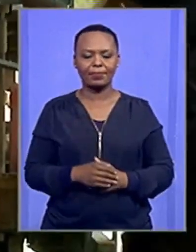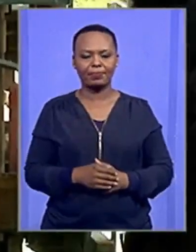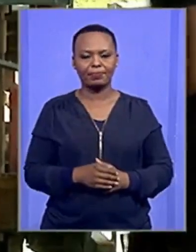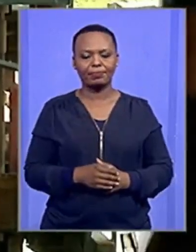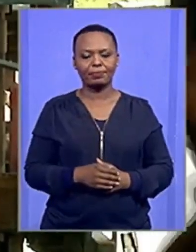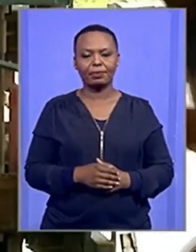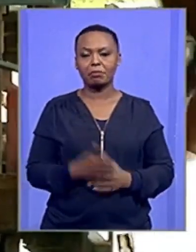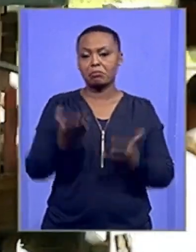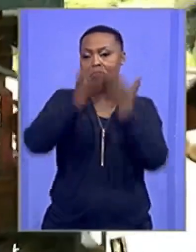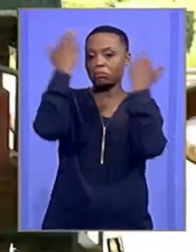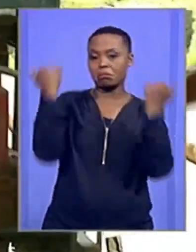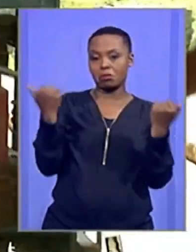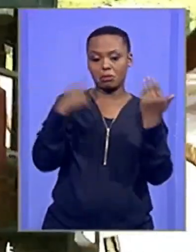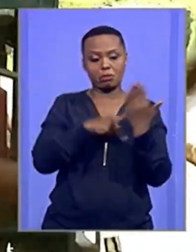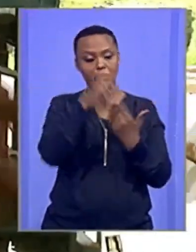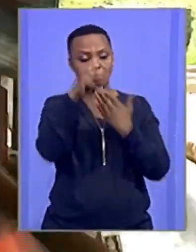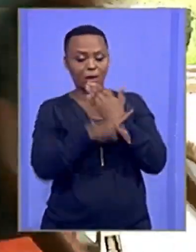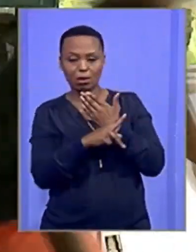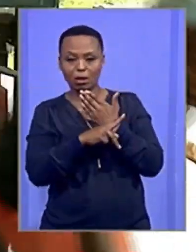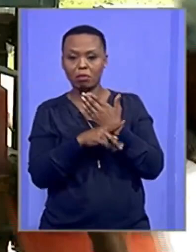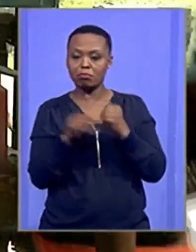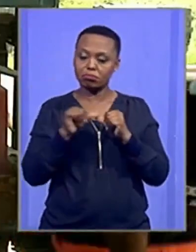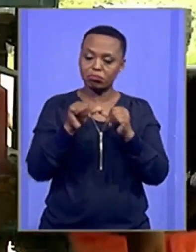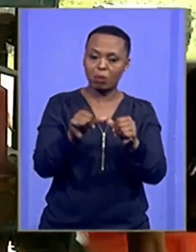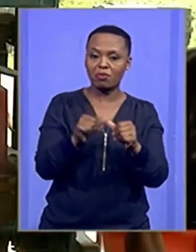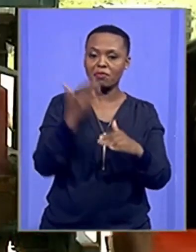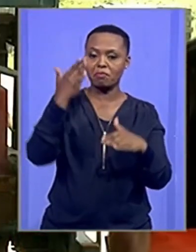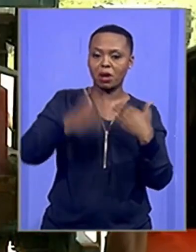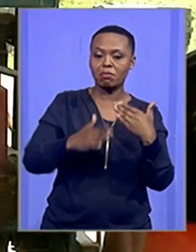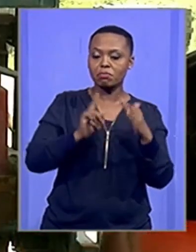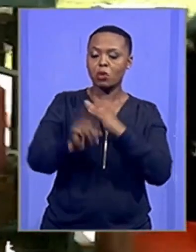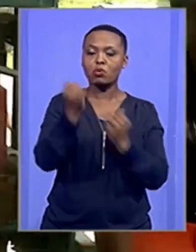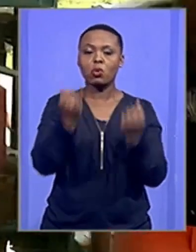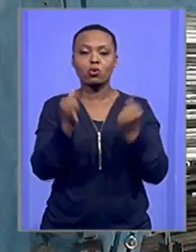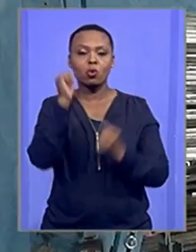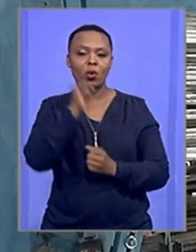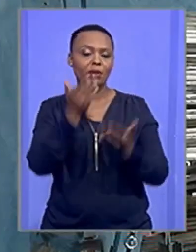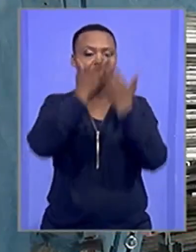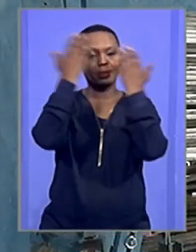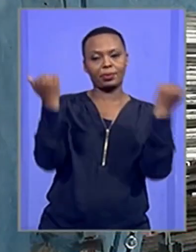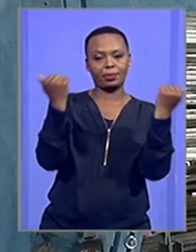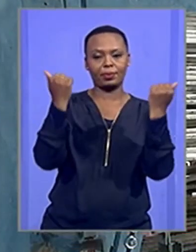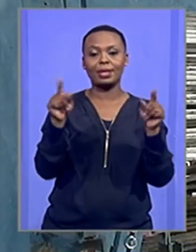itswe gore morero ono o tla konosediwa leng kwa kgotlatshekelo